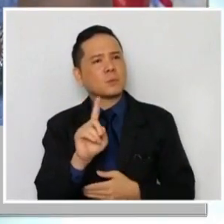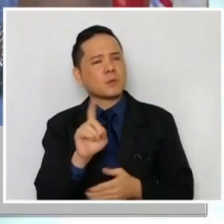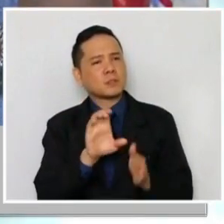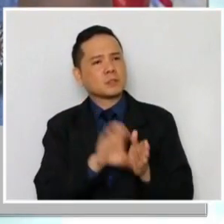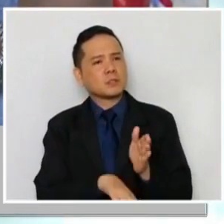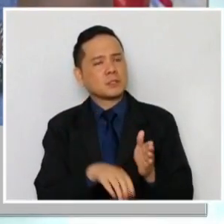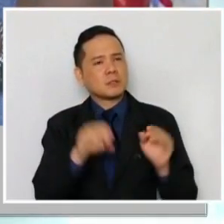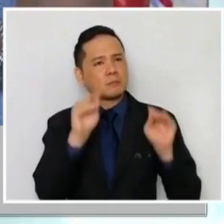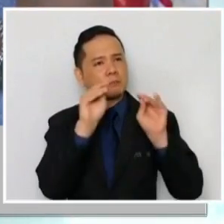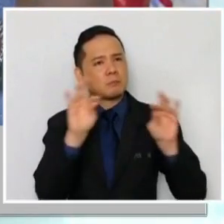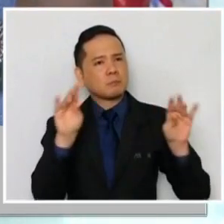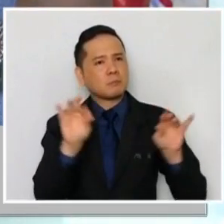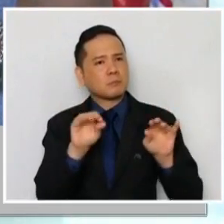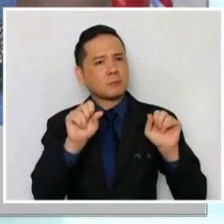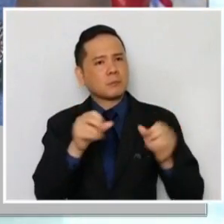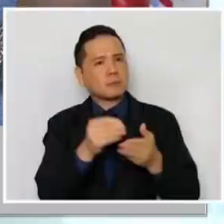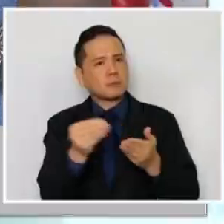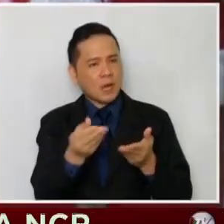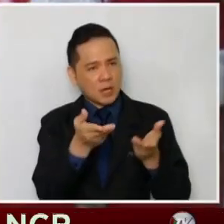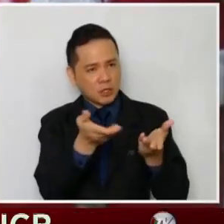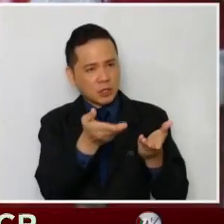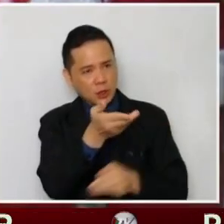makikita dyan?